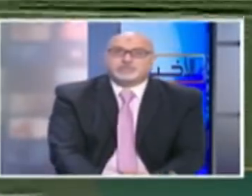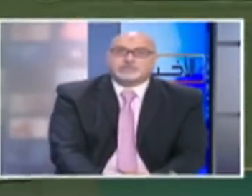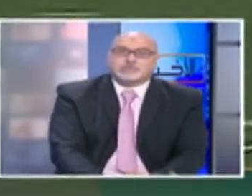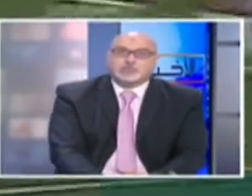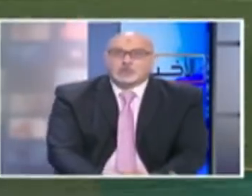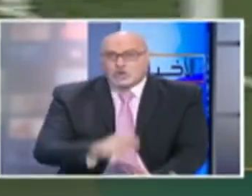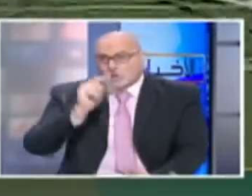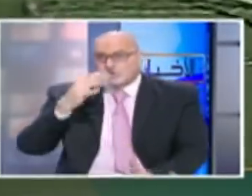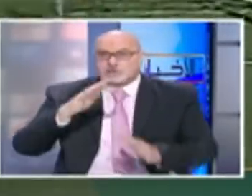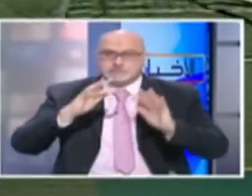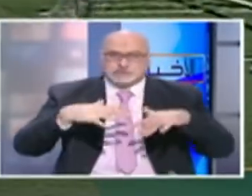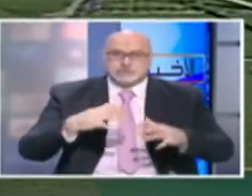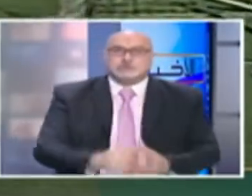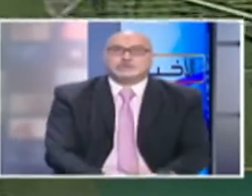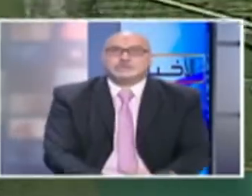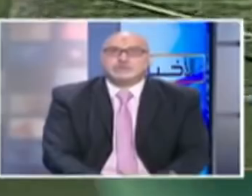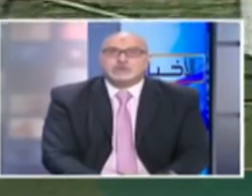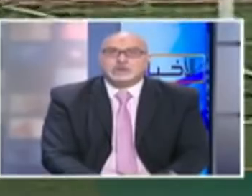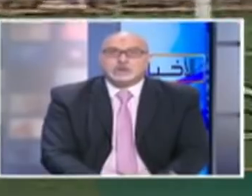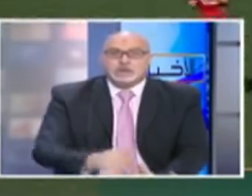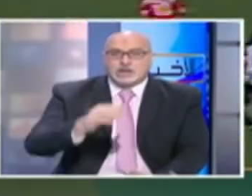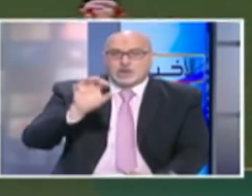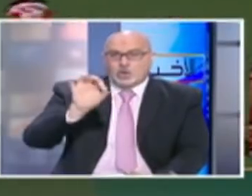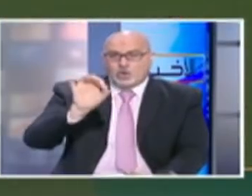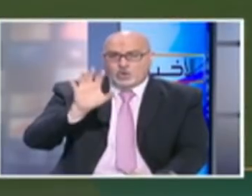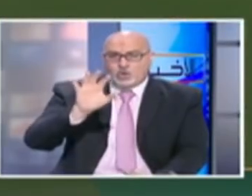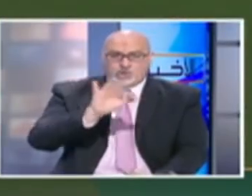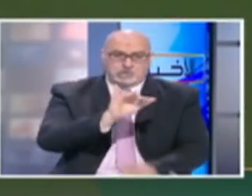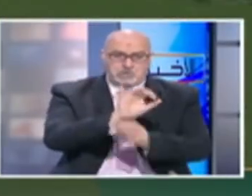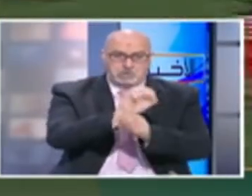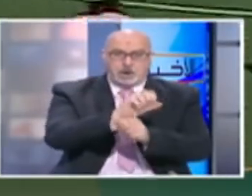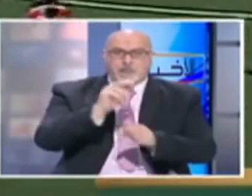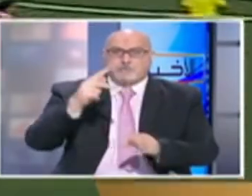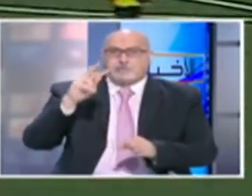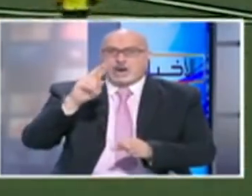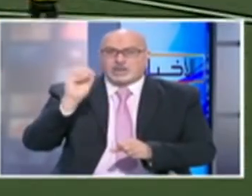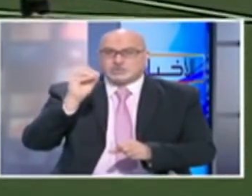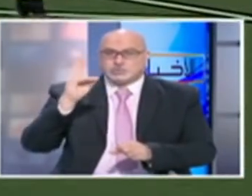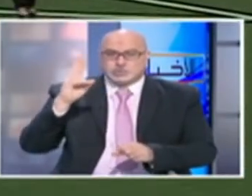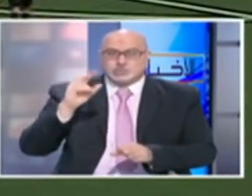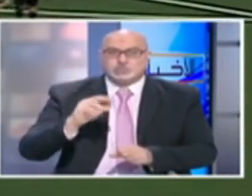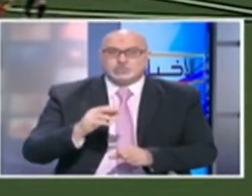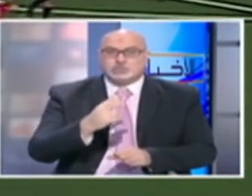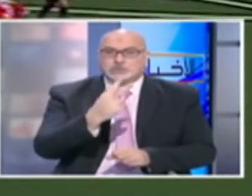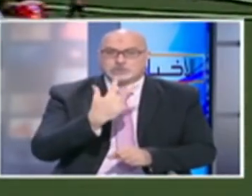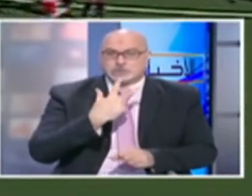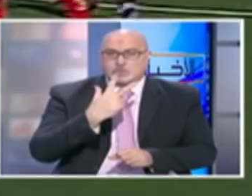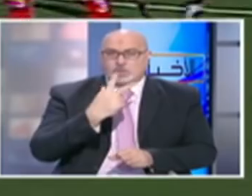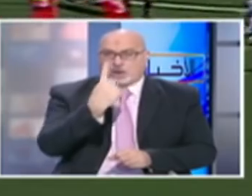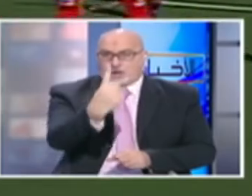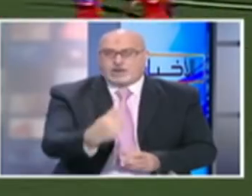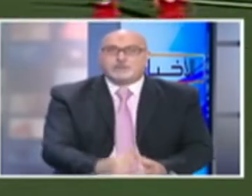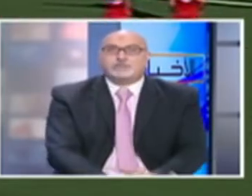مباراة أخرى فاز فريق مولودية وهران على نادي بارادو بثلاثة أهداف مقابل